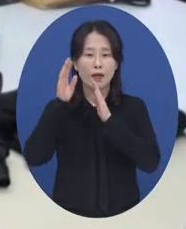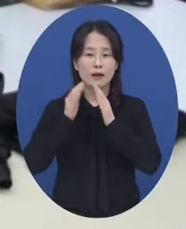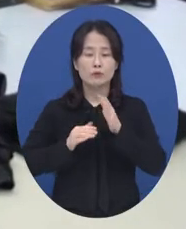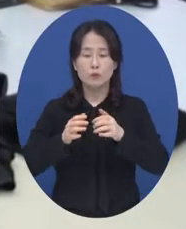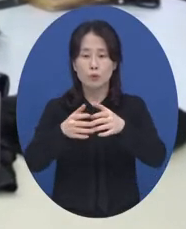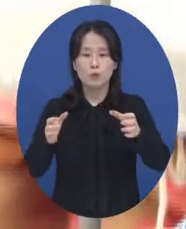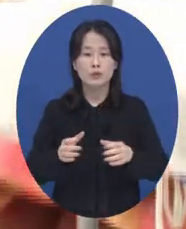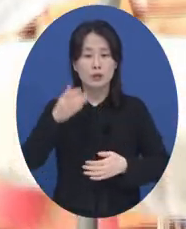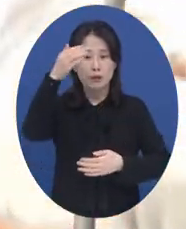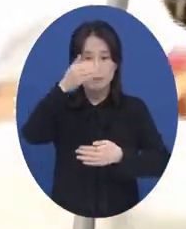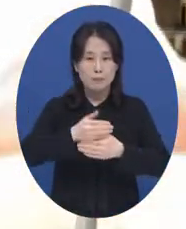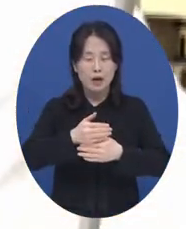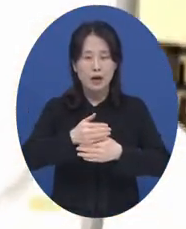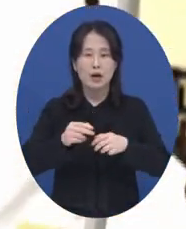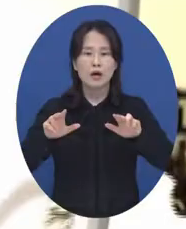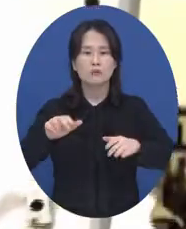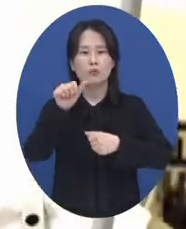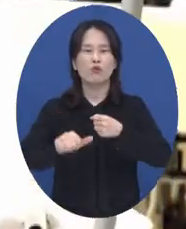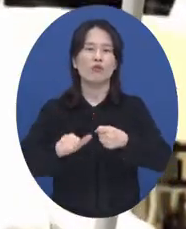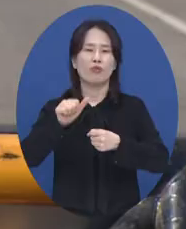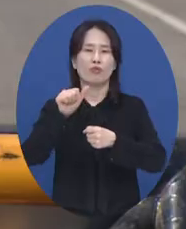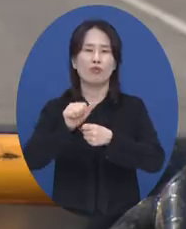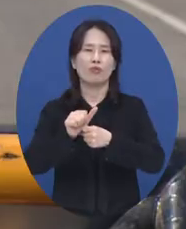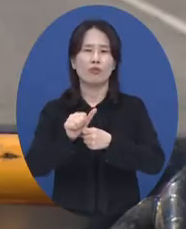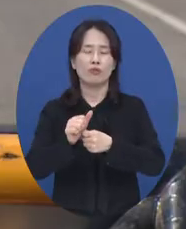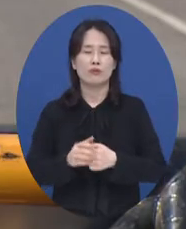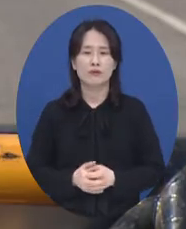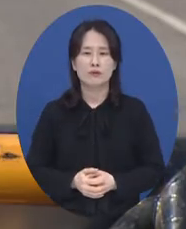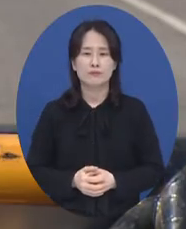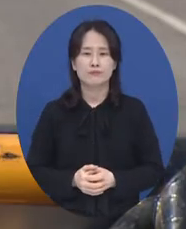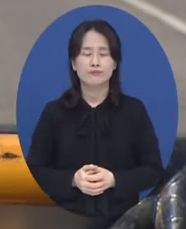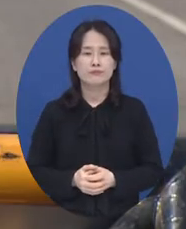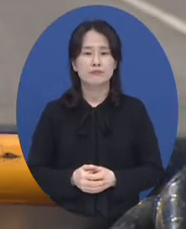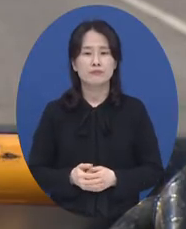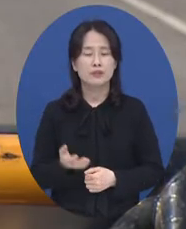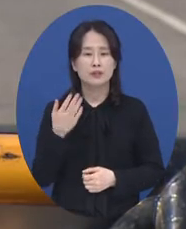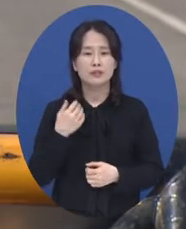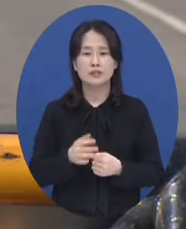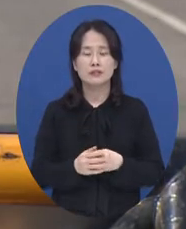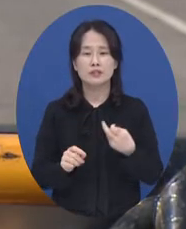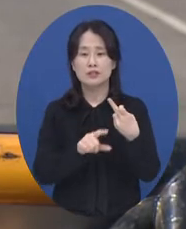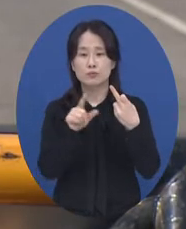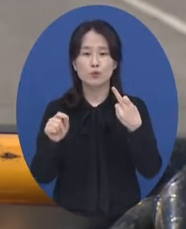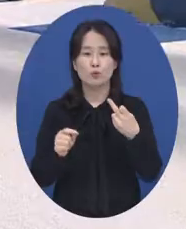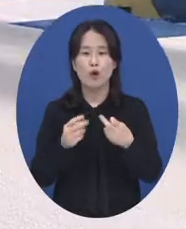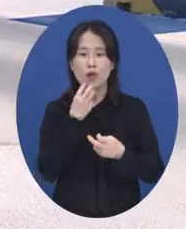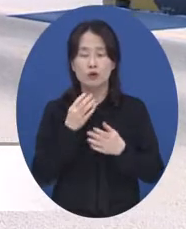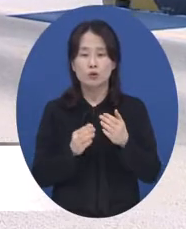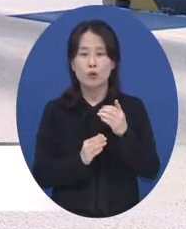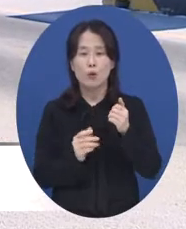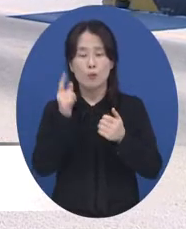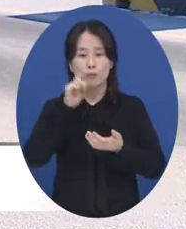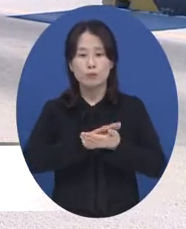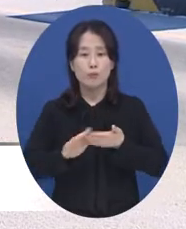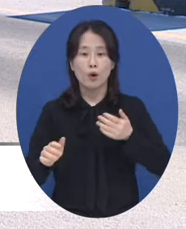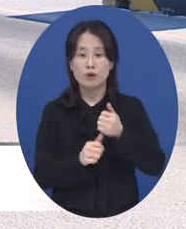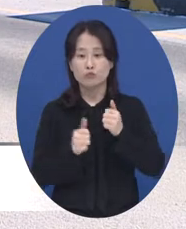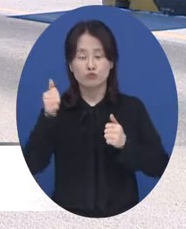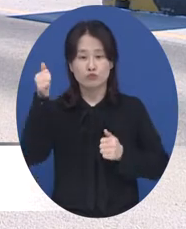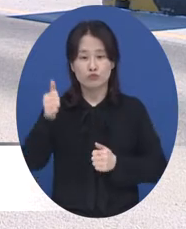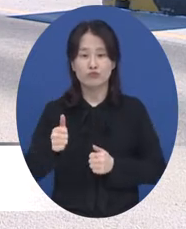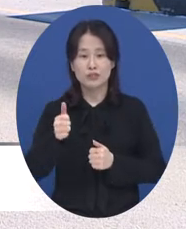개성공단 문이 닫힌 지 어느덧 5년. 지난해 12월 경기도 평화부지사는 통일대교 삼보일배를